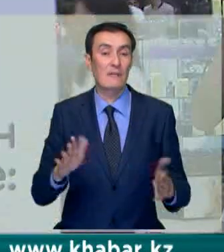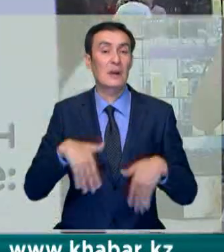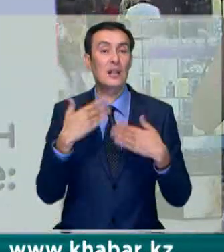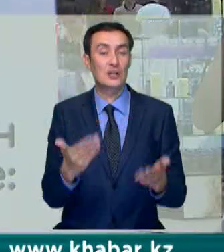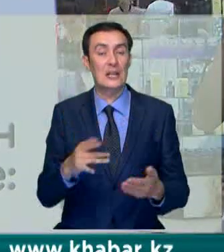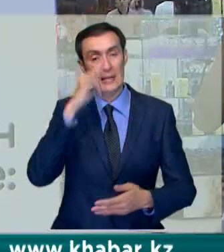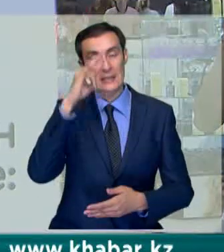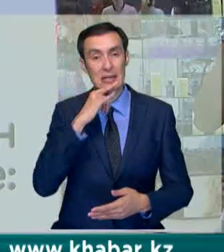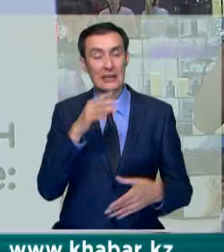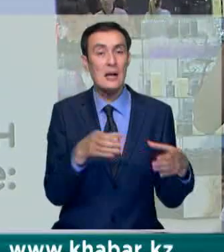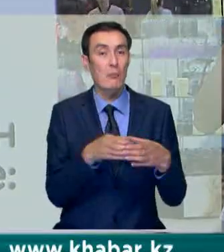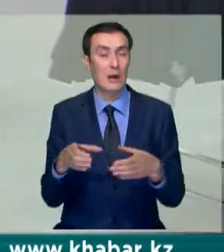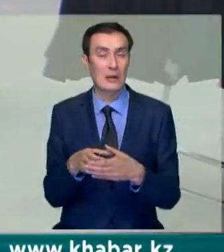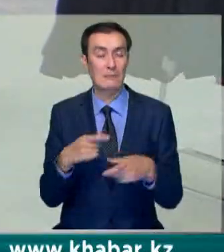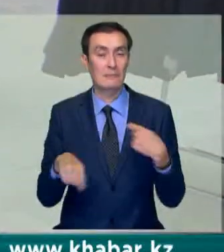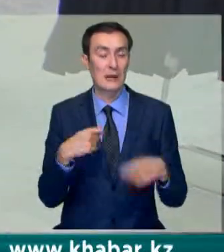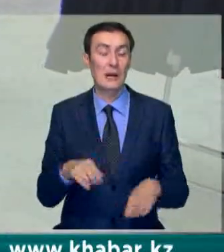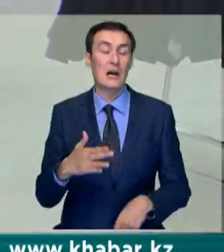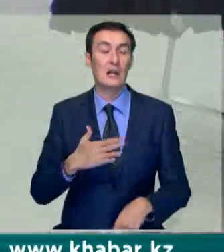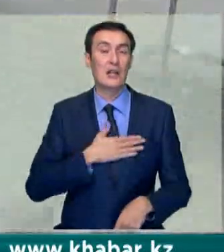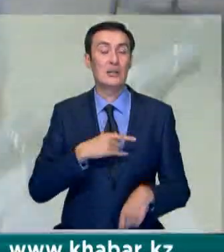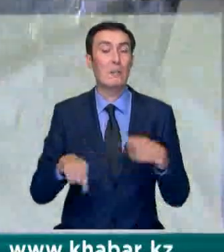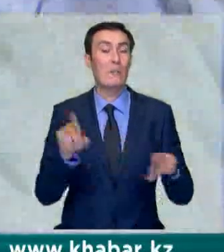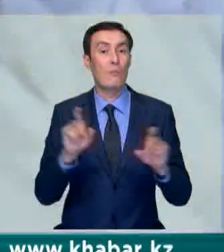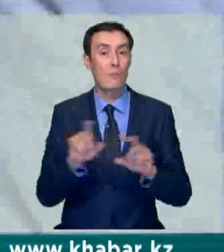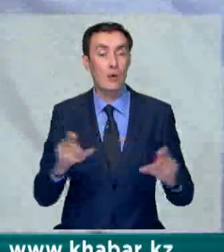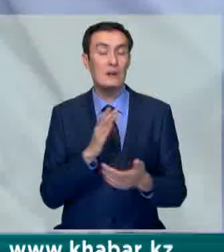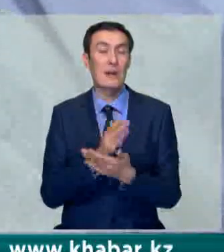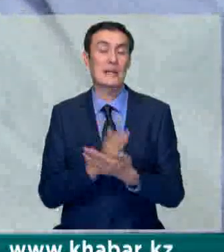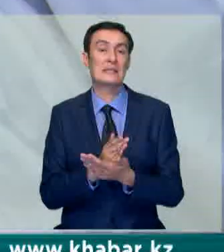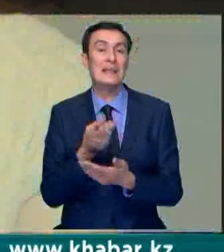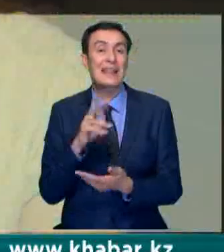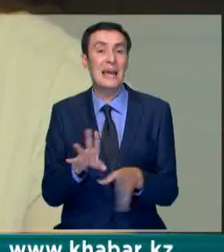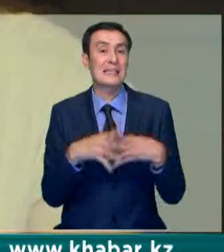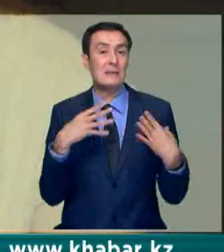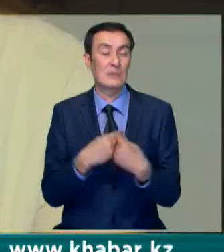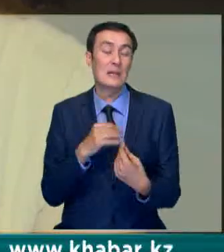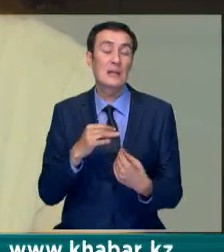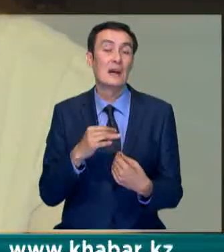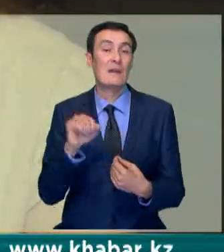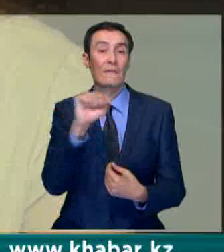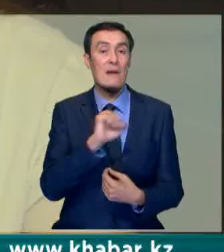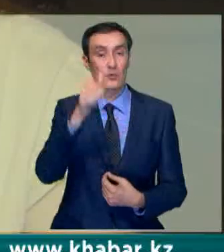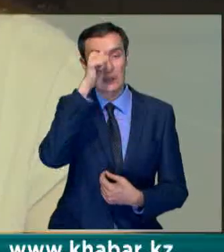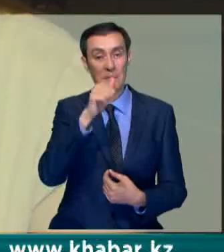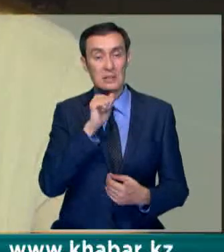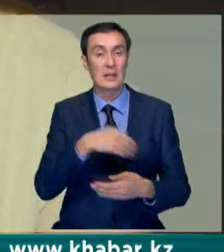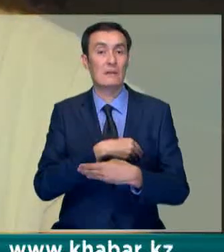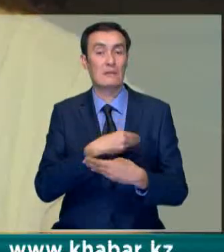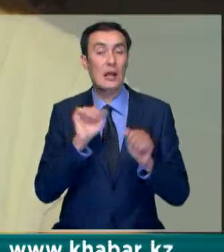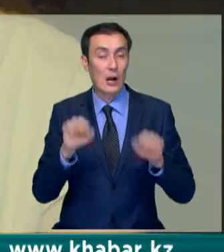и отечественные производители. Наш молл является семейным моллом, и поэтому в августе месяце мы даем такую